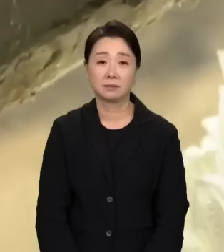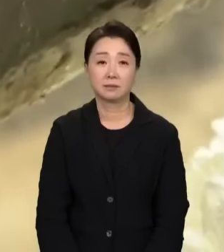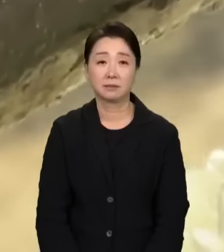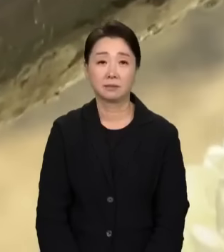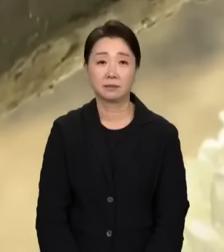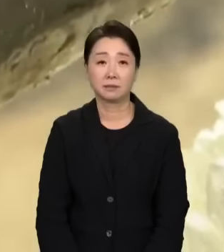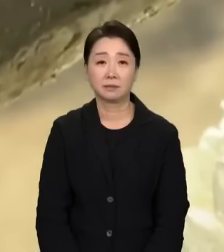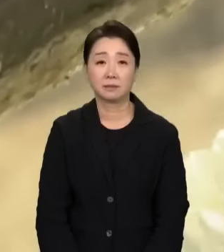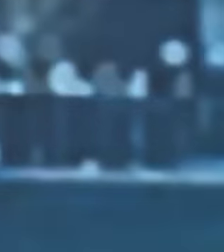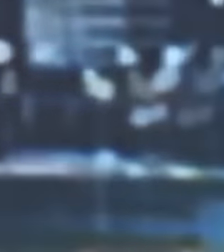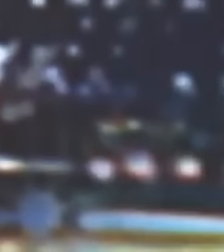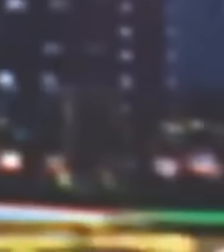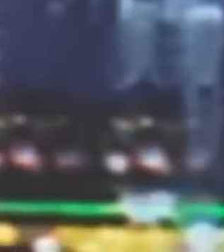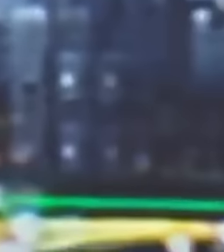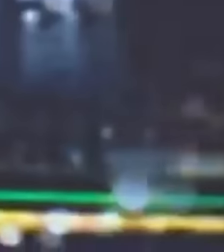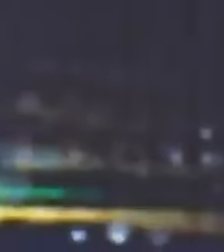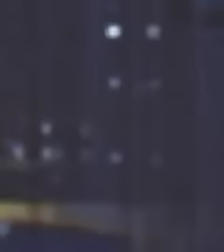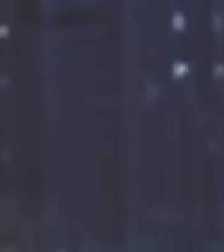오원석입니다.